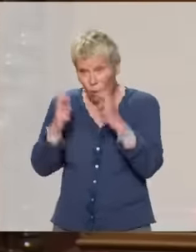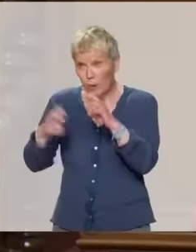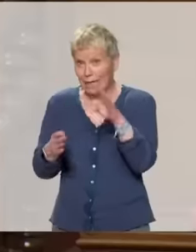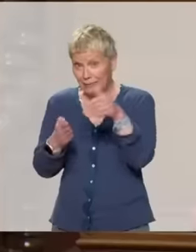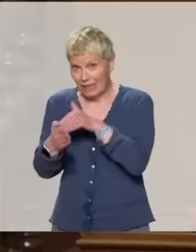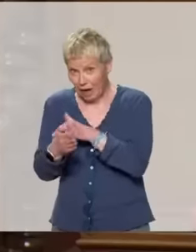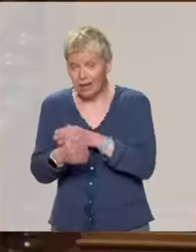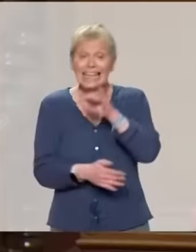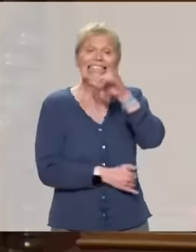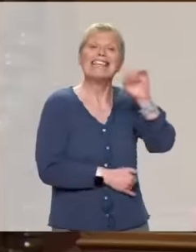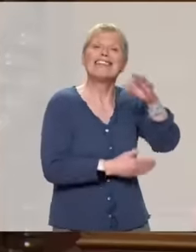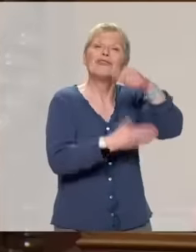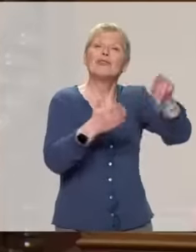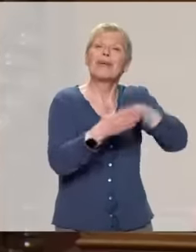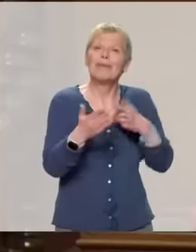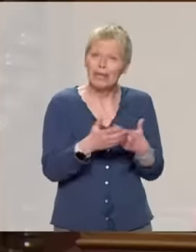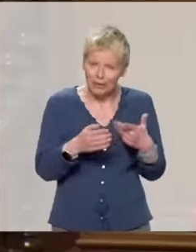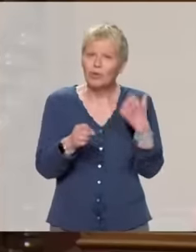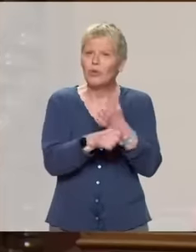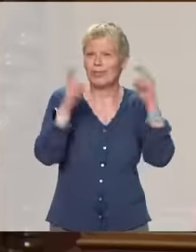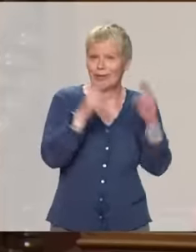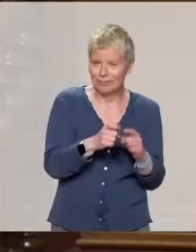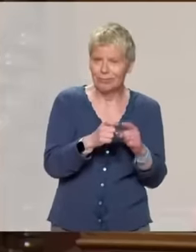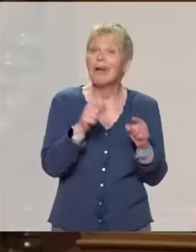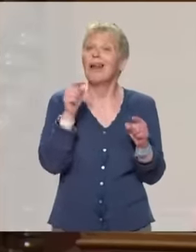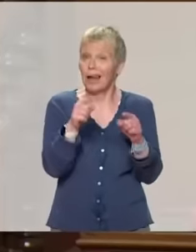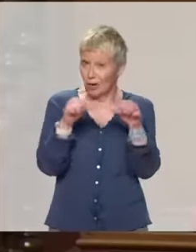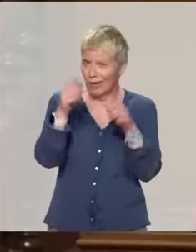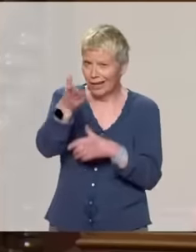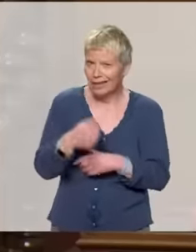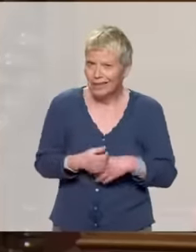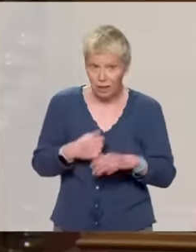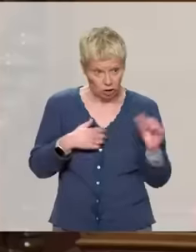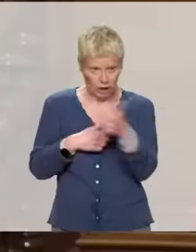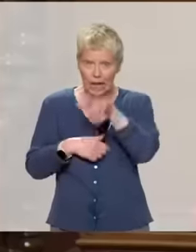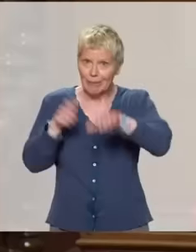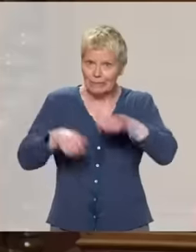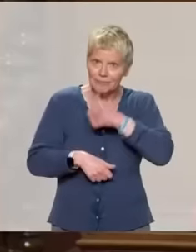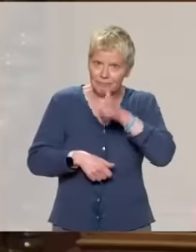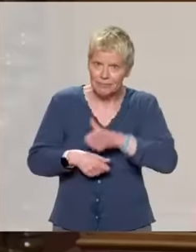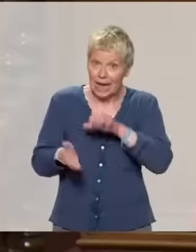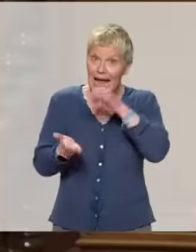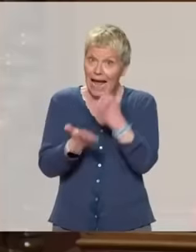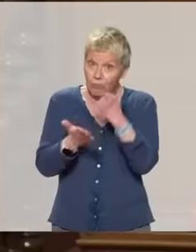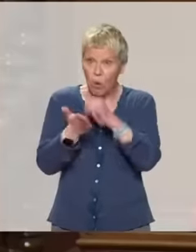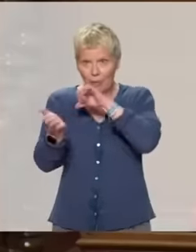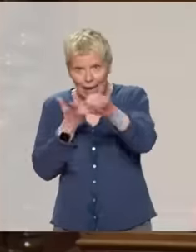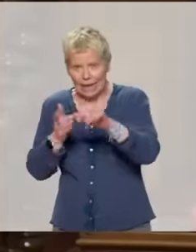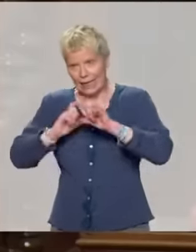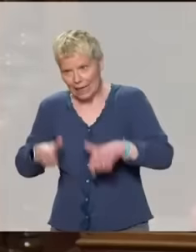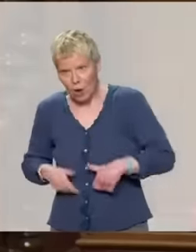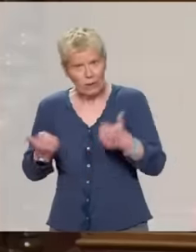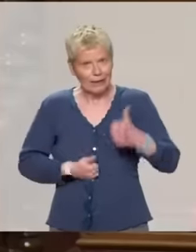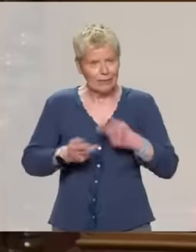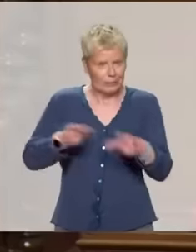de l'ISF lui en fait perdre autant chaque année. Qu'en faites-vous? Chaque contribuable s'acquitte de l'impôt pour financer l'école et tous nos